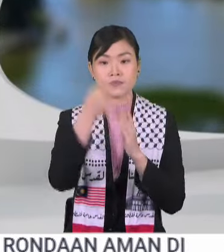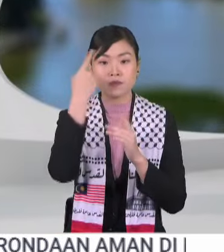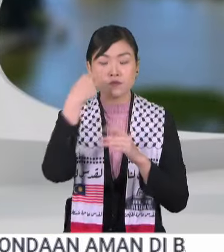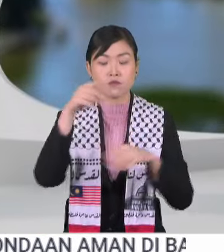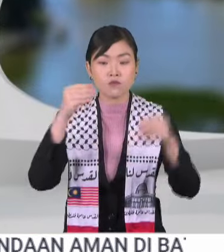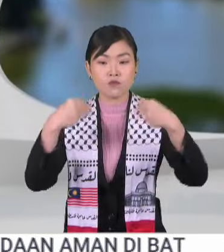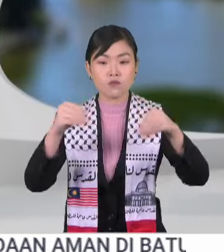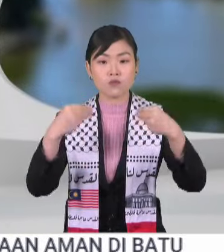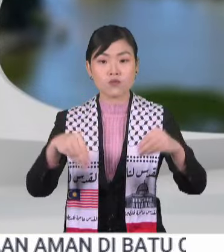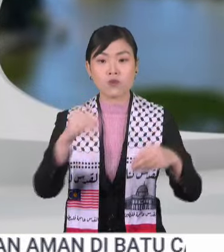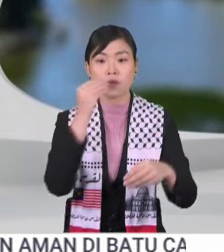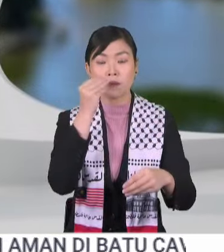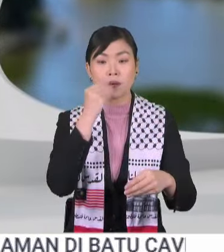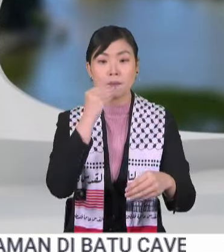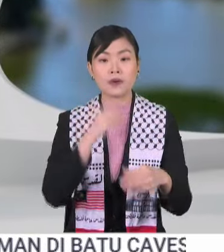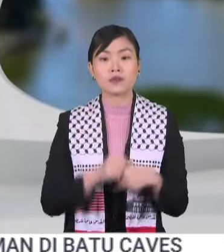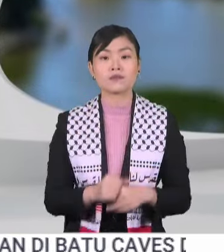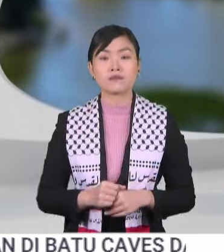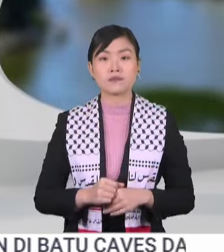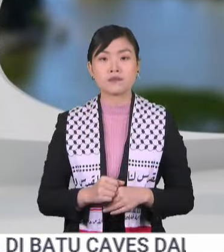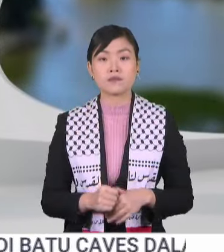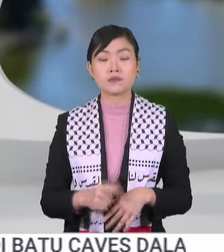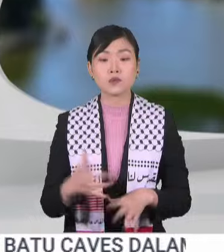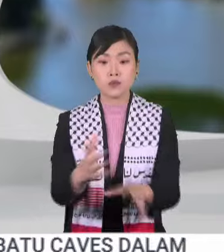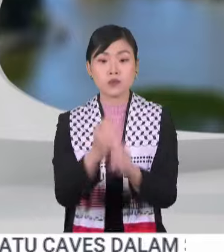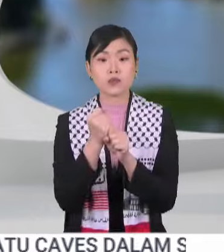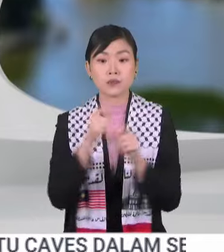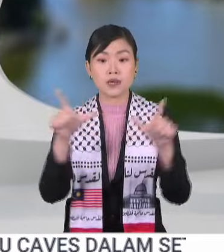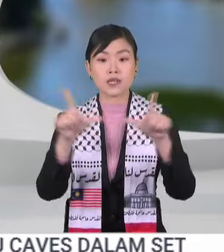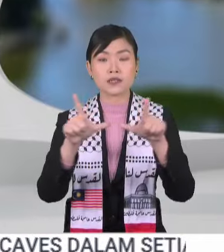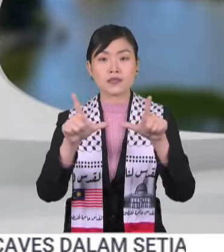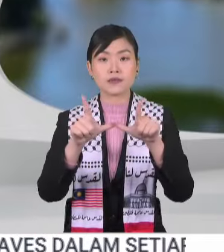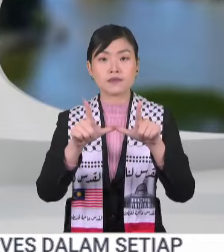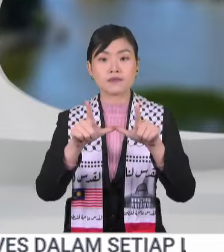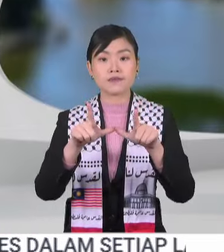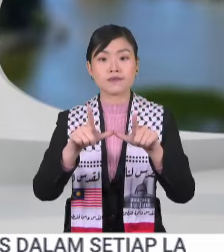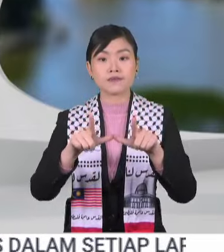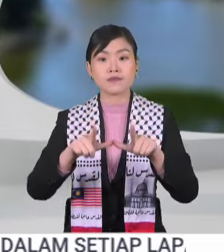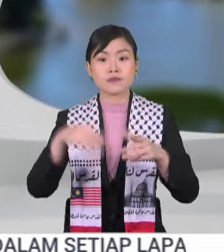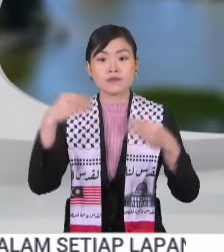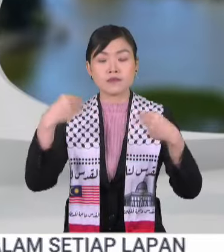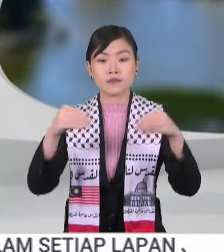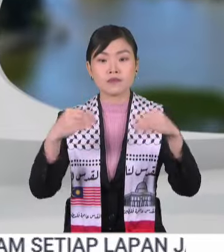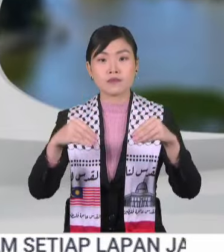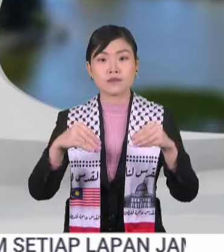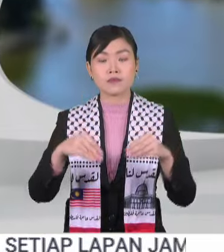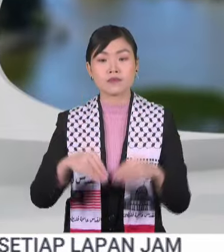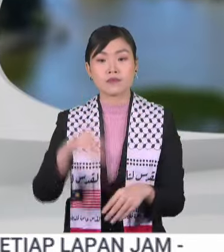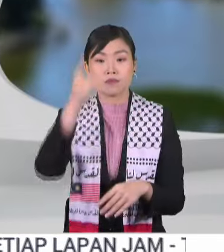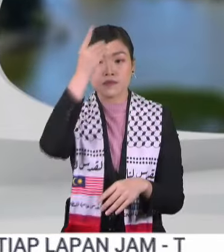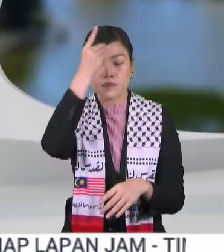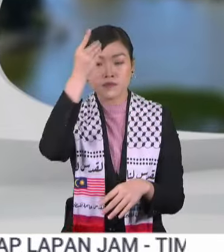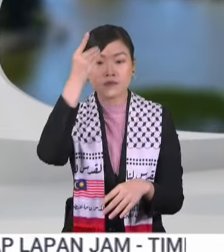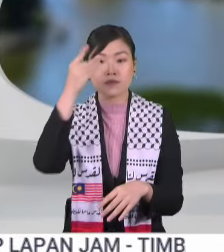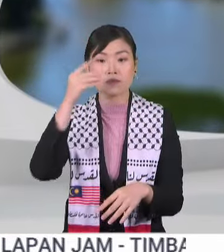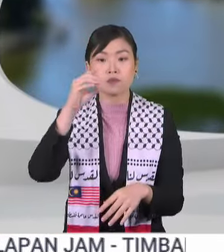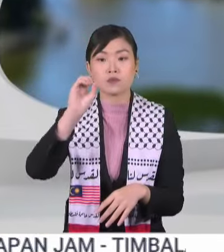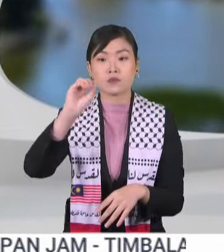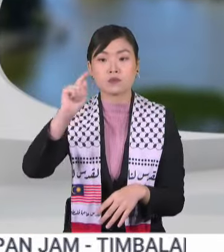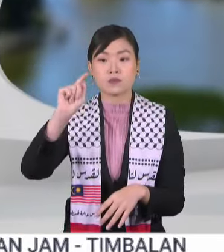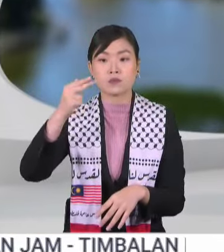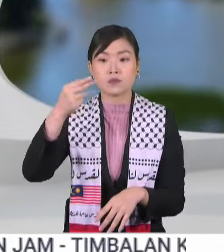makanan di bawah kawasan seliaannya untuk mendapatkan lesen premis perniagaan Datuk Bandar kucing Utara Oman